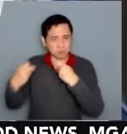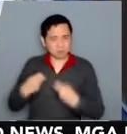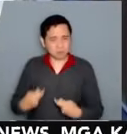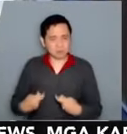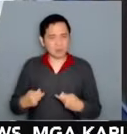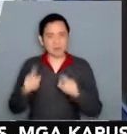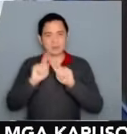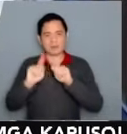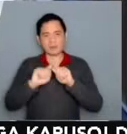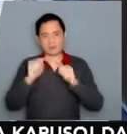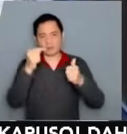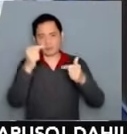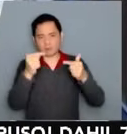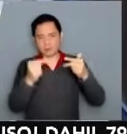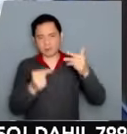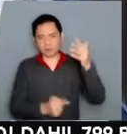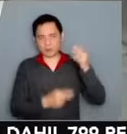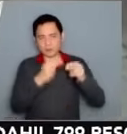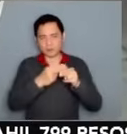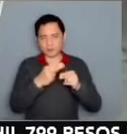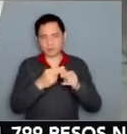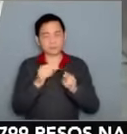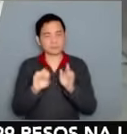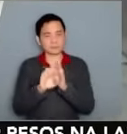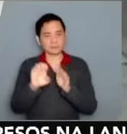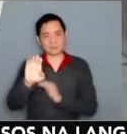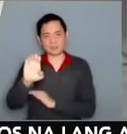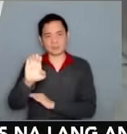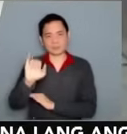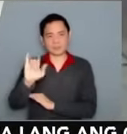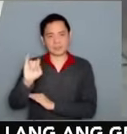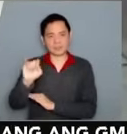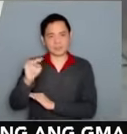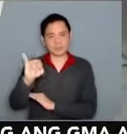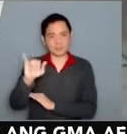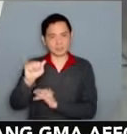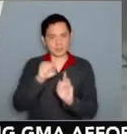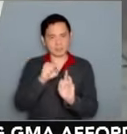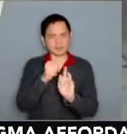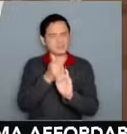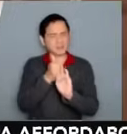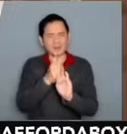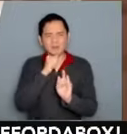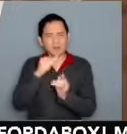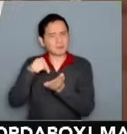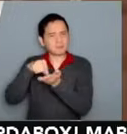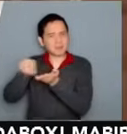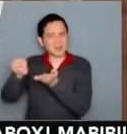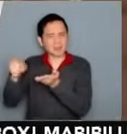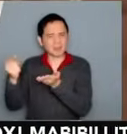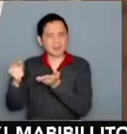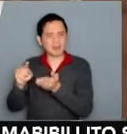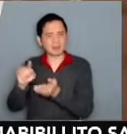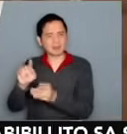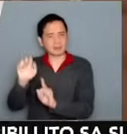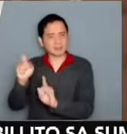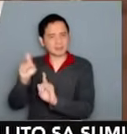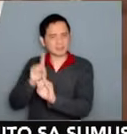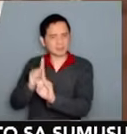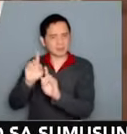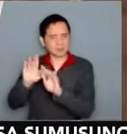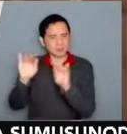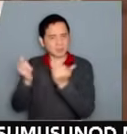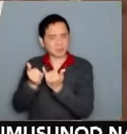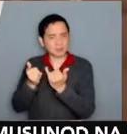pagc para magtanong tungkol sa umanoy hindi narit na bayad ng kumpan nito maliban sa joint hearing ng house